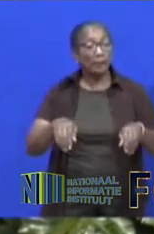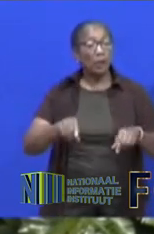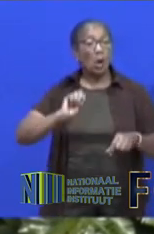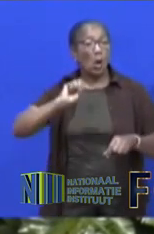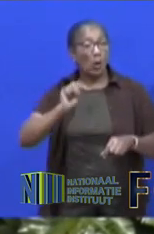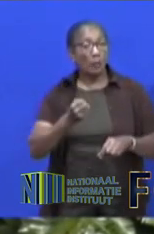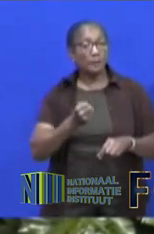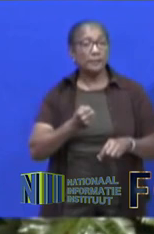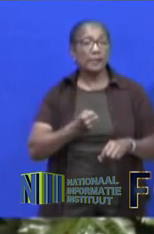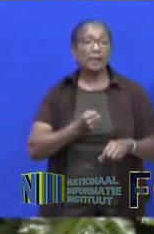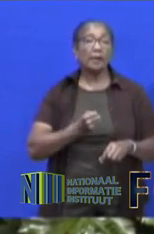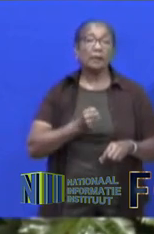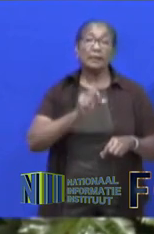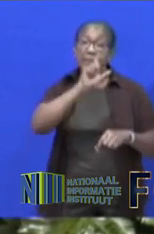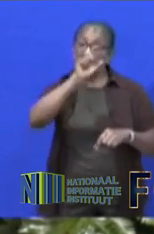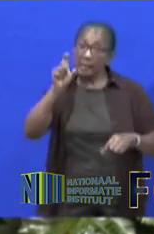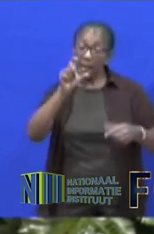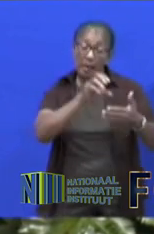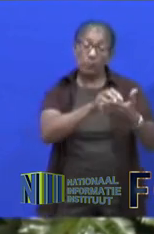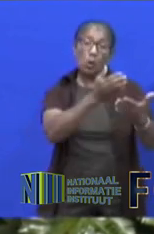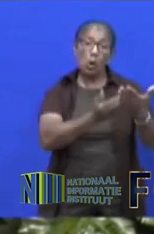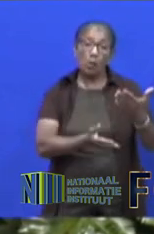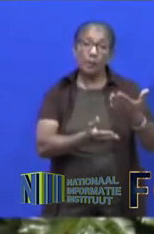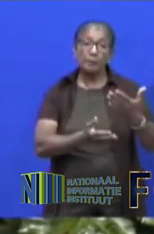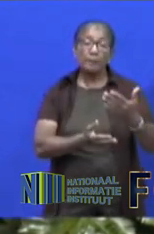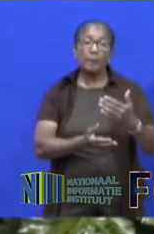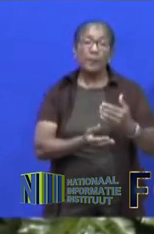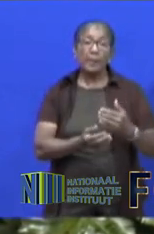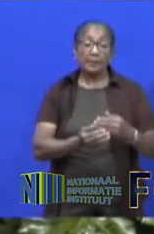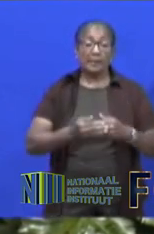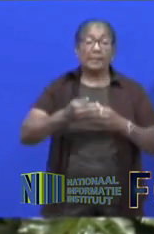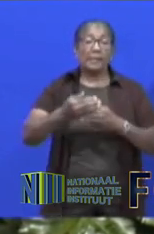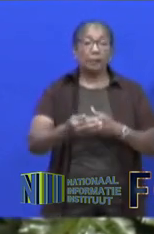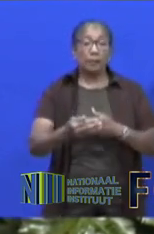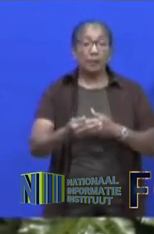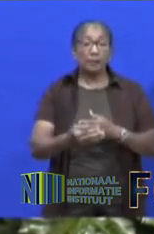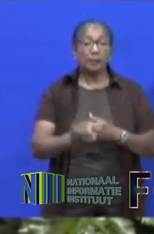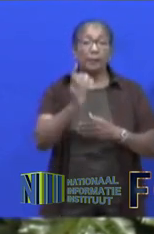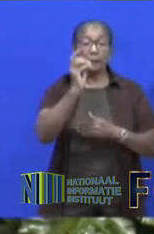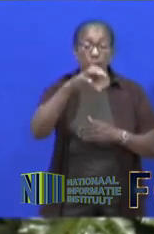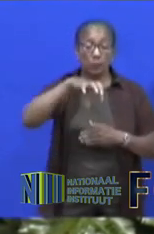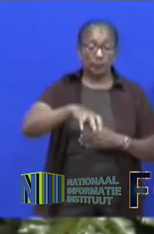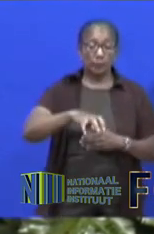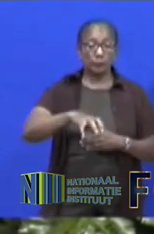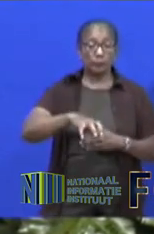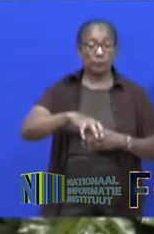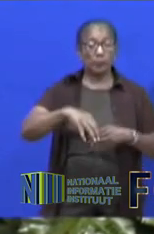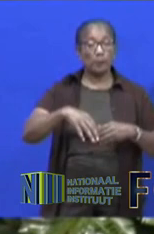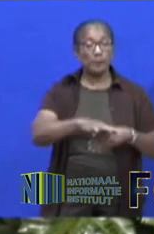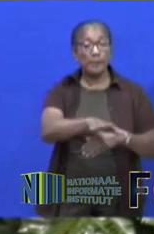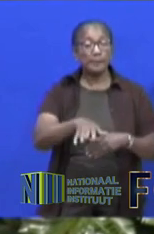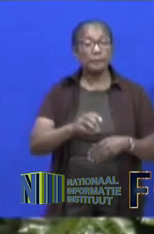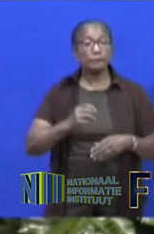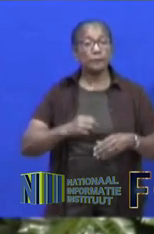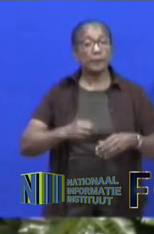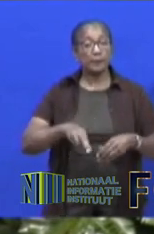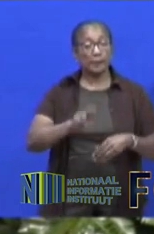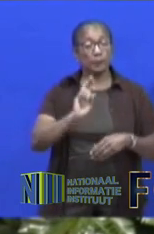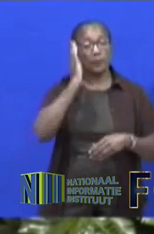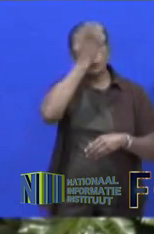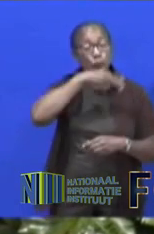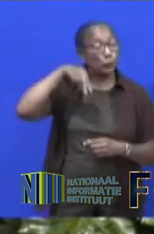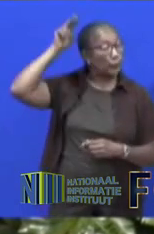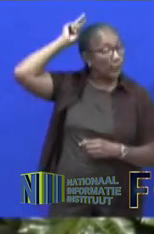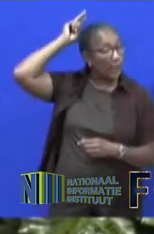om zich alsnog te registreren bij de dichtstbijzijnde diplomatieke of consulaire missies van de Republiek